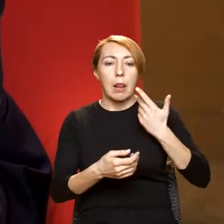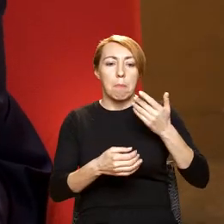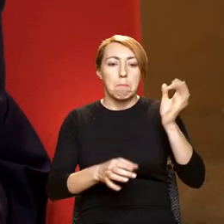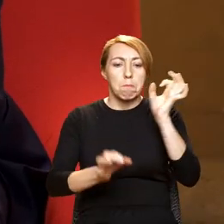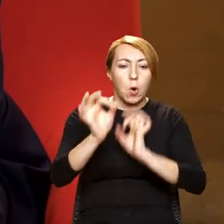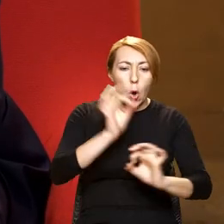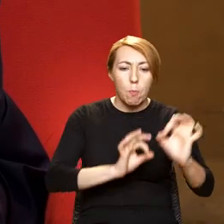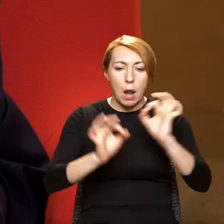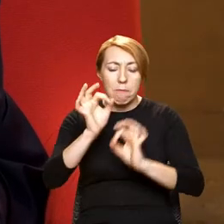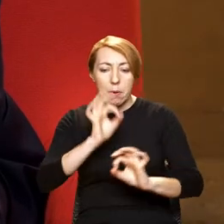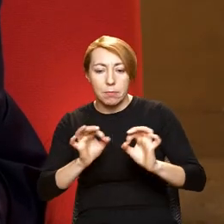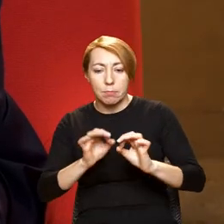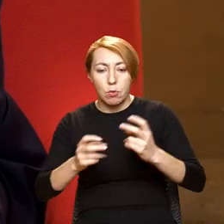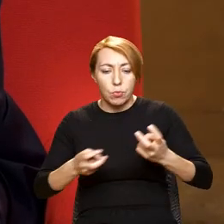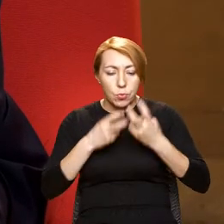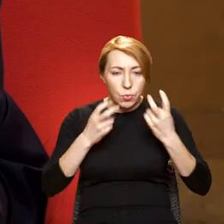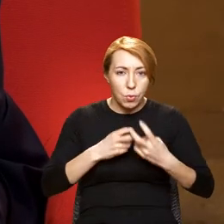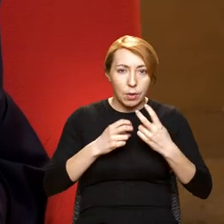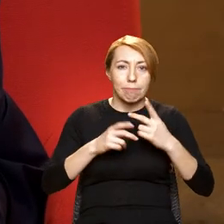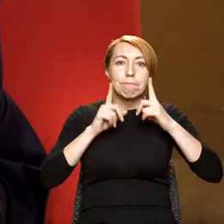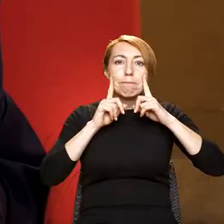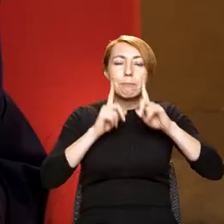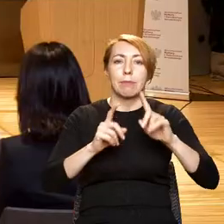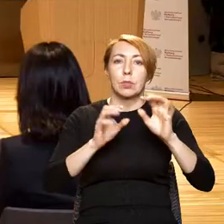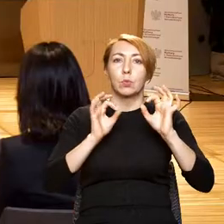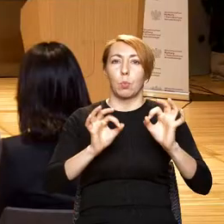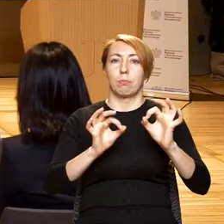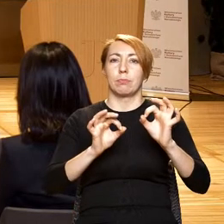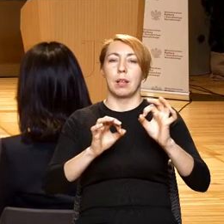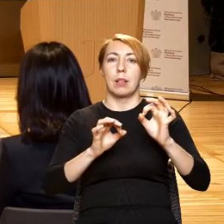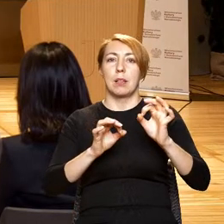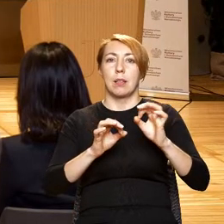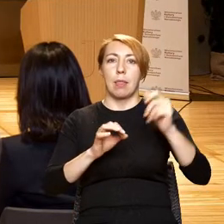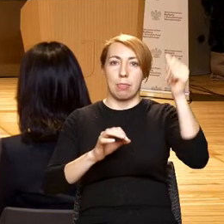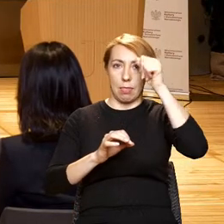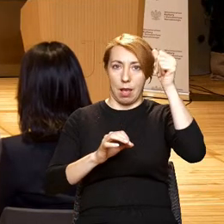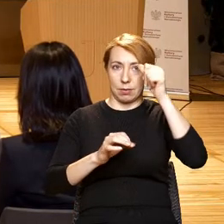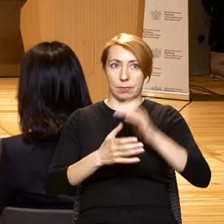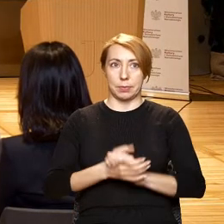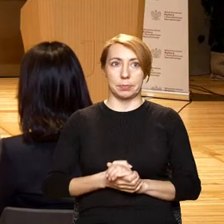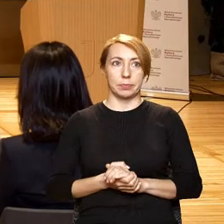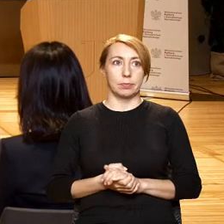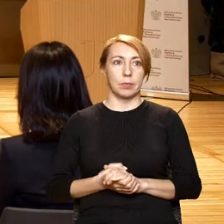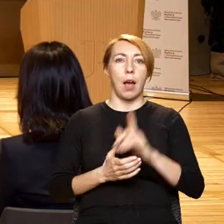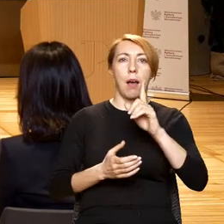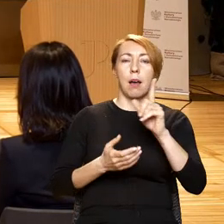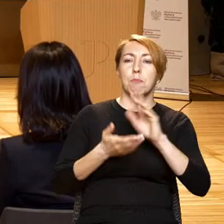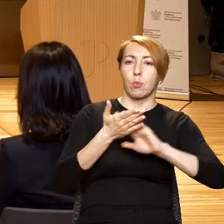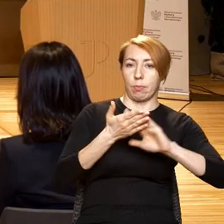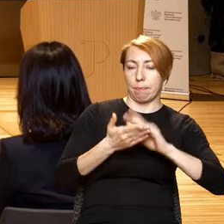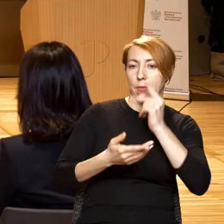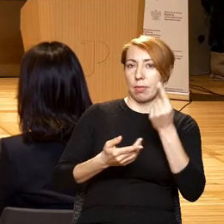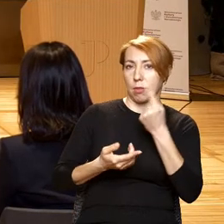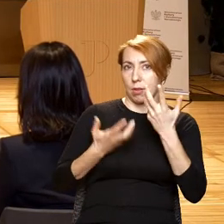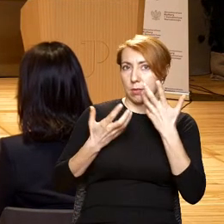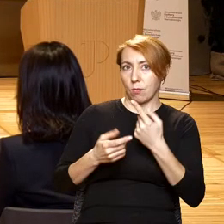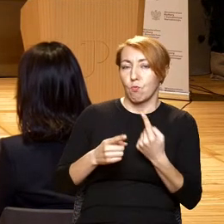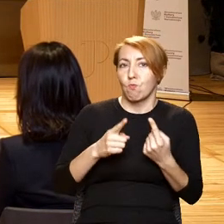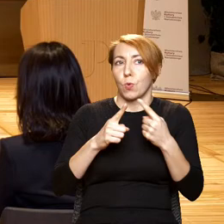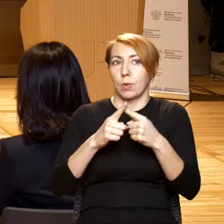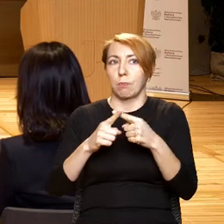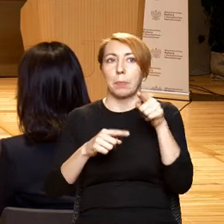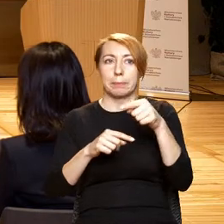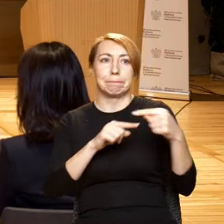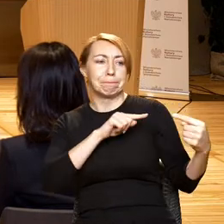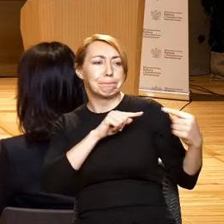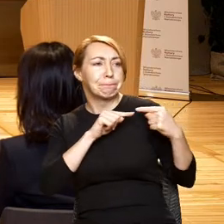tych prawidłowych nazw miejscowości. Oczywiście, proszę. Przepraszam, ale jeszcze chciałam tutaj dodać, bo konsultowałyśmy